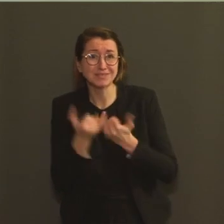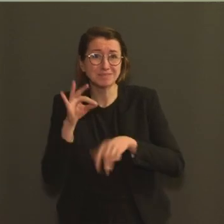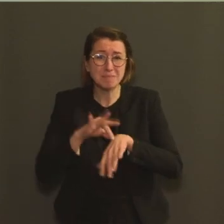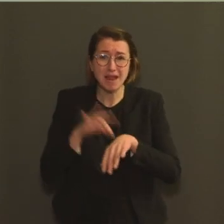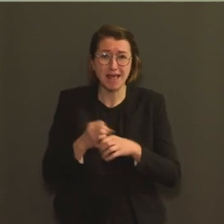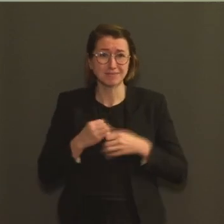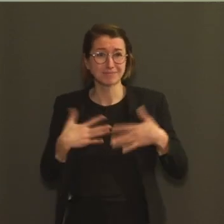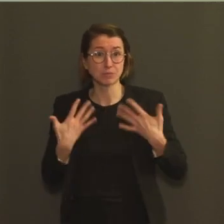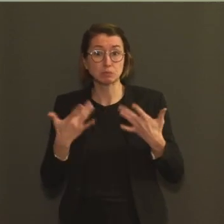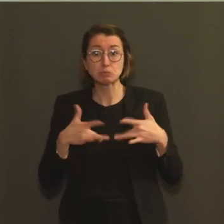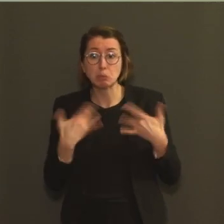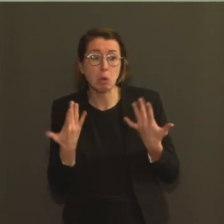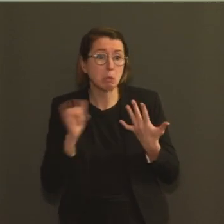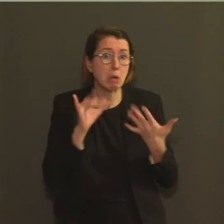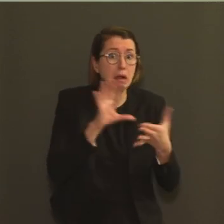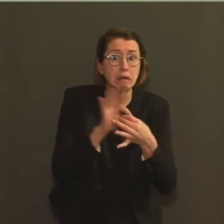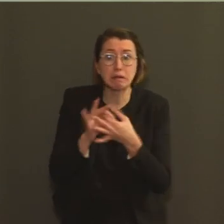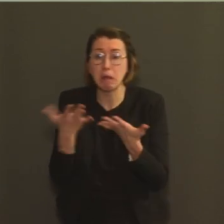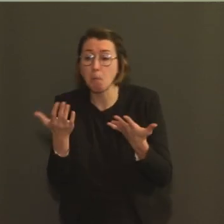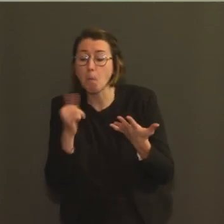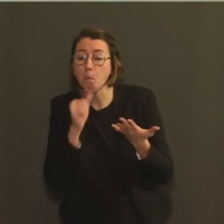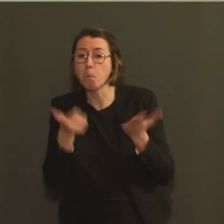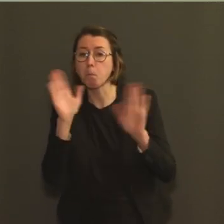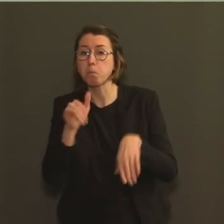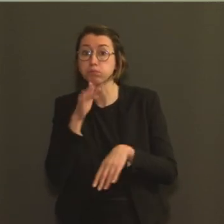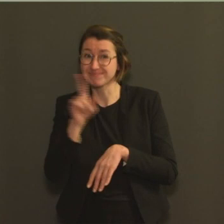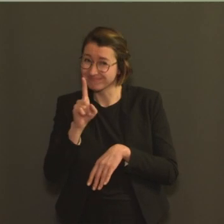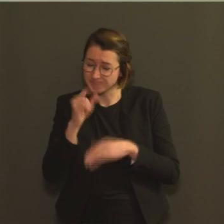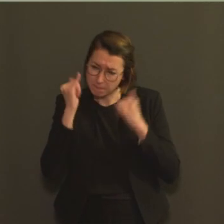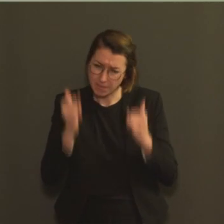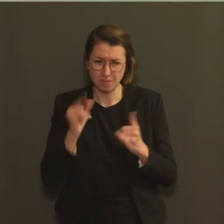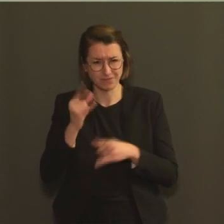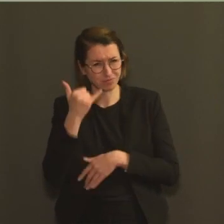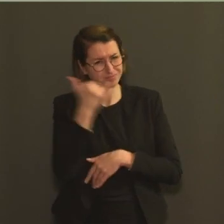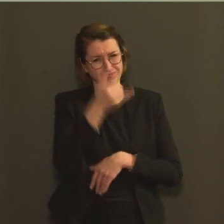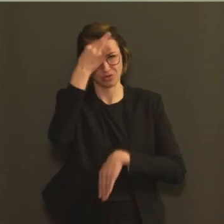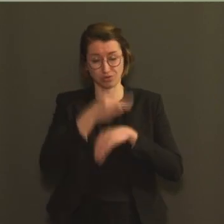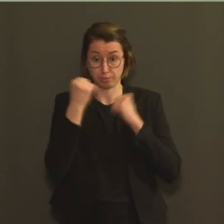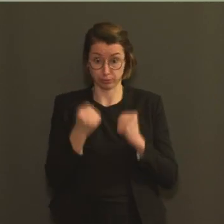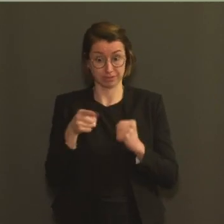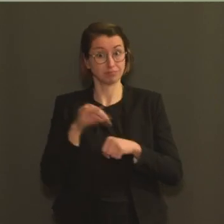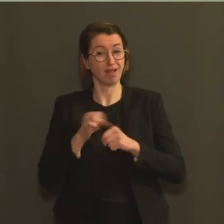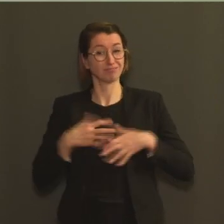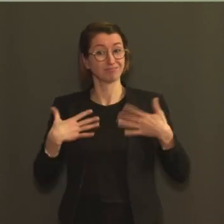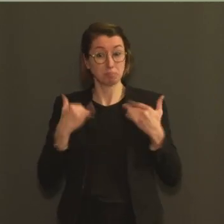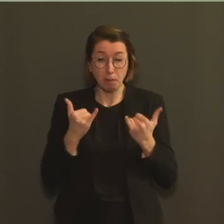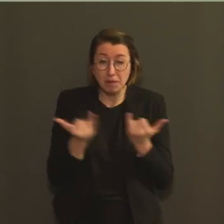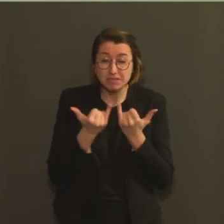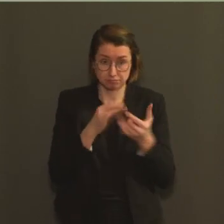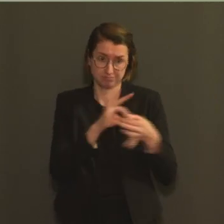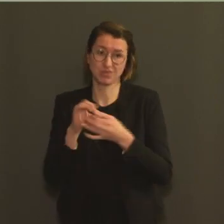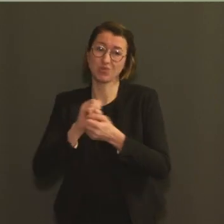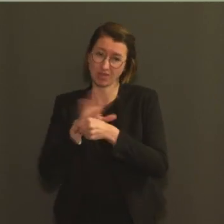exemple, doit faire penser actuellement au Covid, d'autant plus qu'actuellement, comme depuis des semaines déjà, très peu d'autres virus